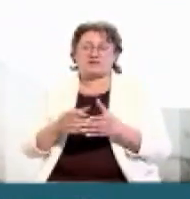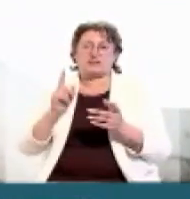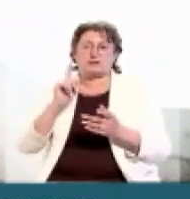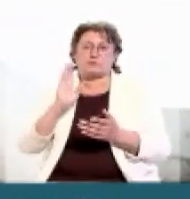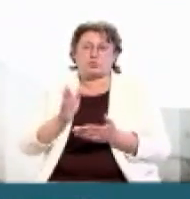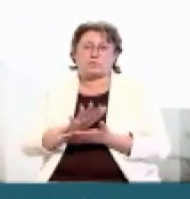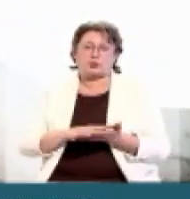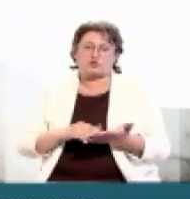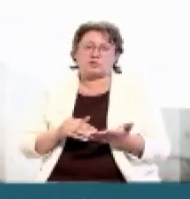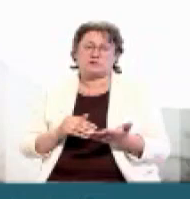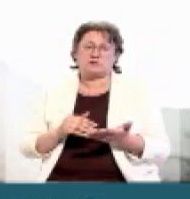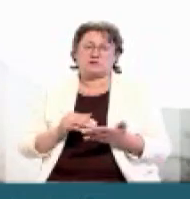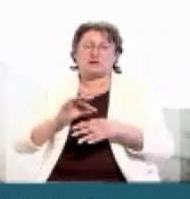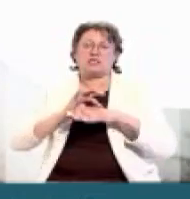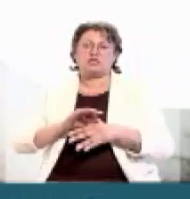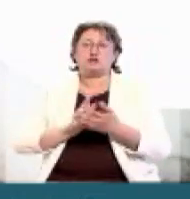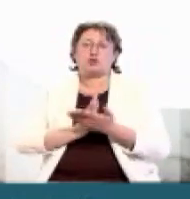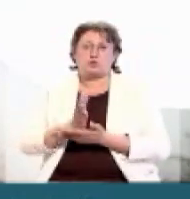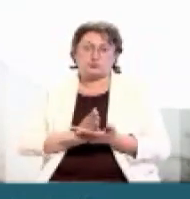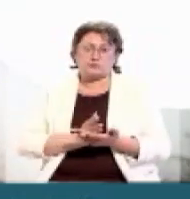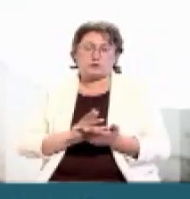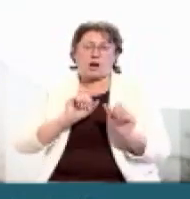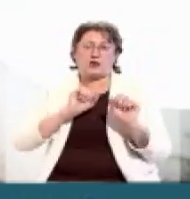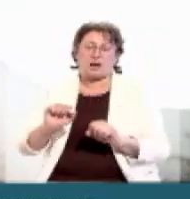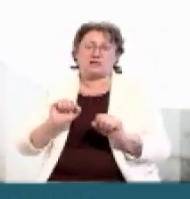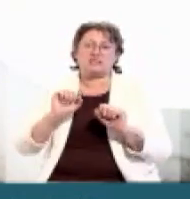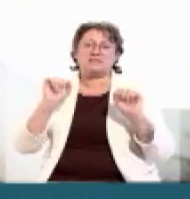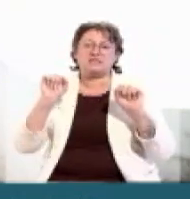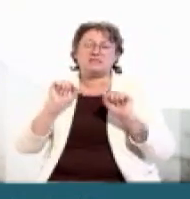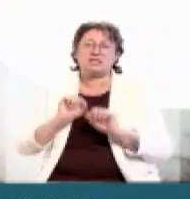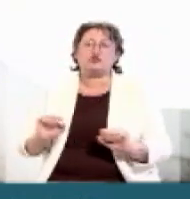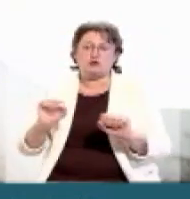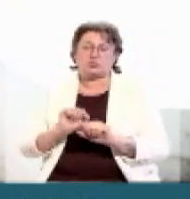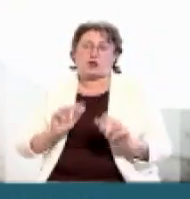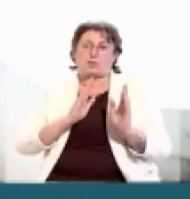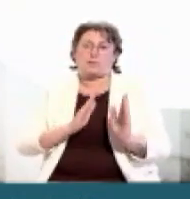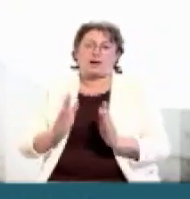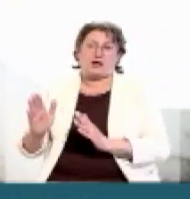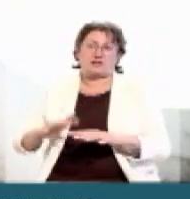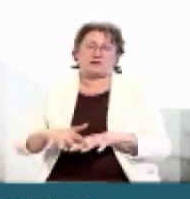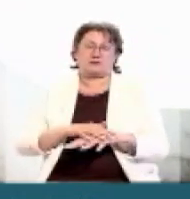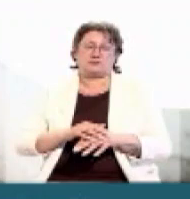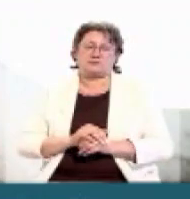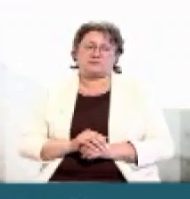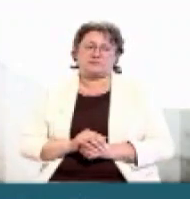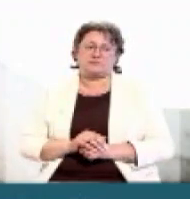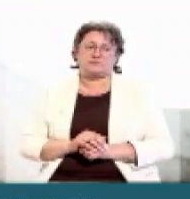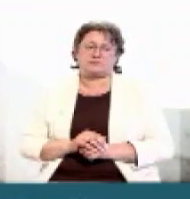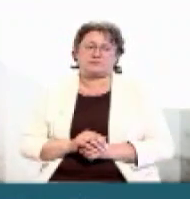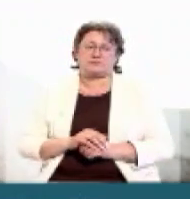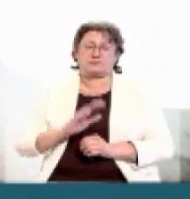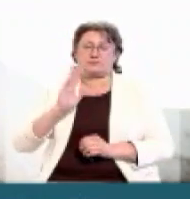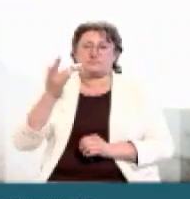также будем продолжать нести службу по охране, защите общественного порядка и будем